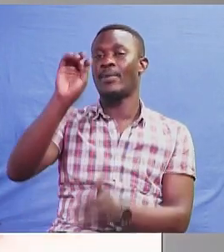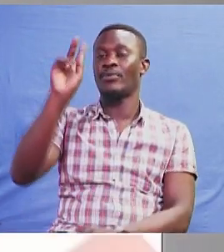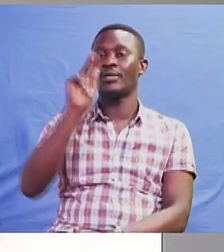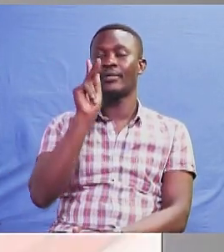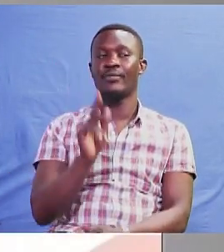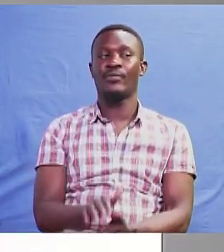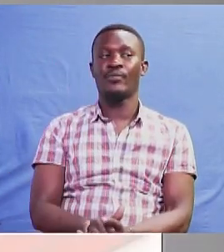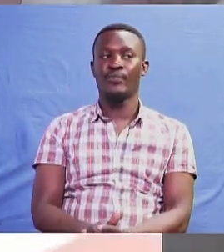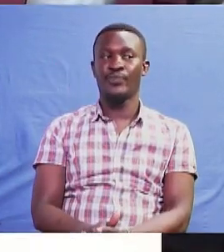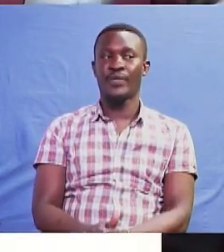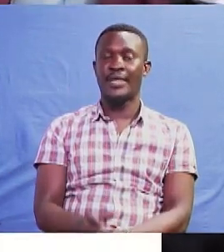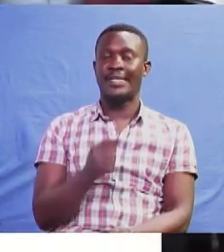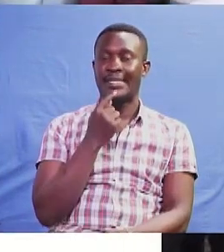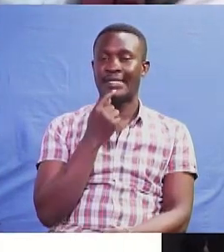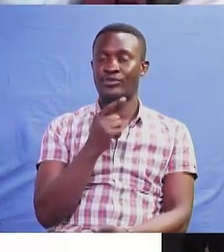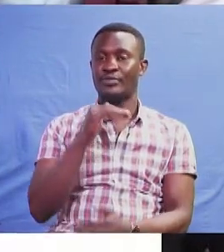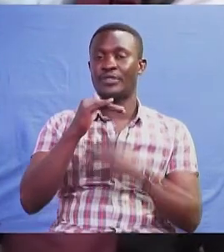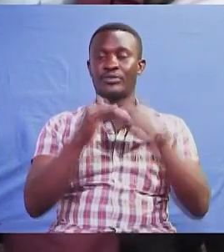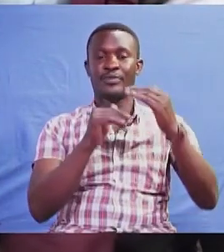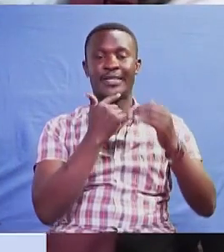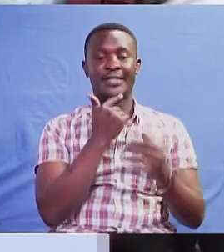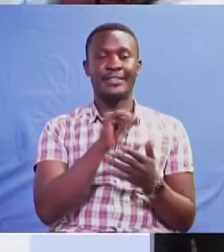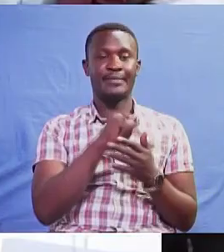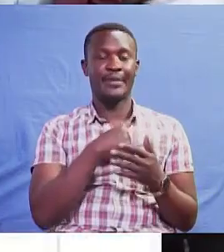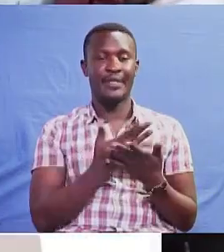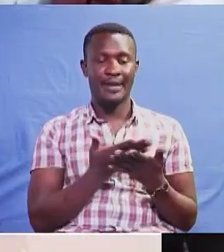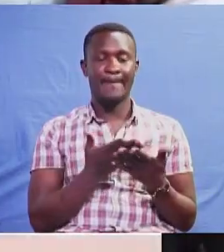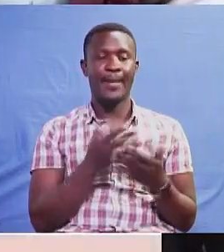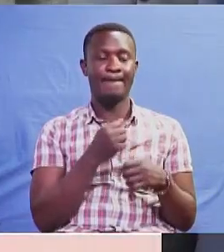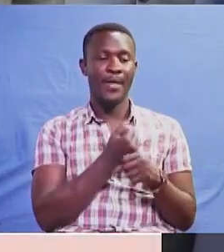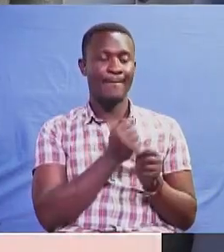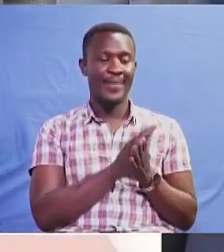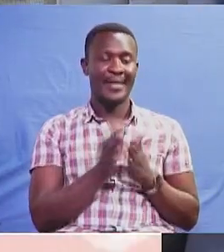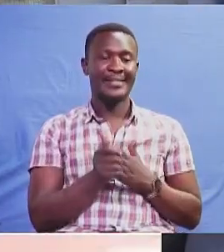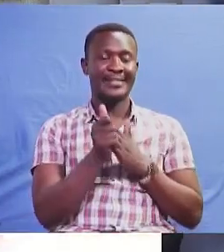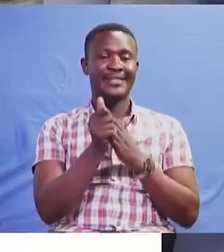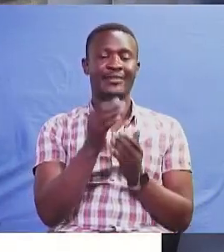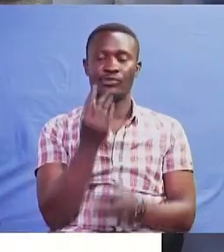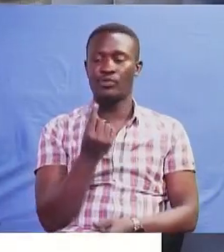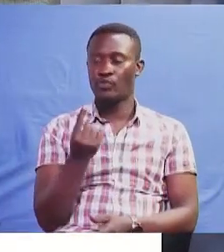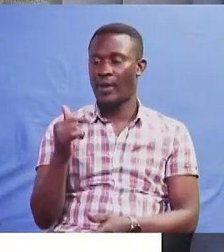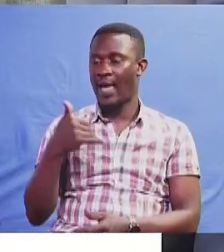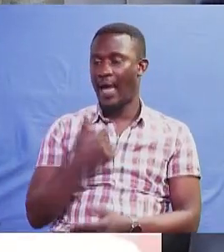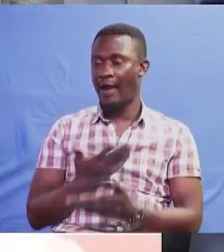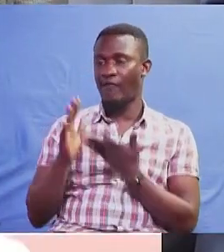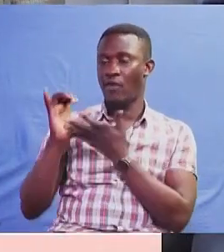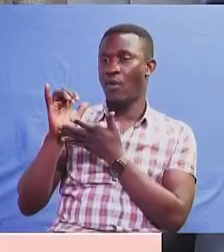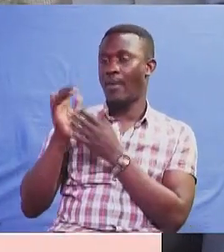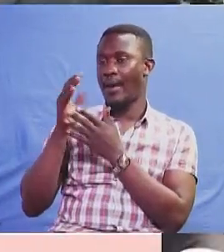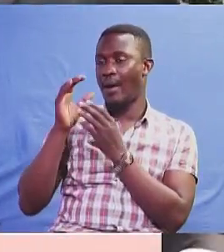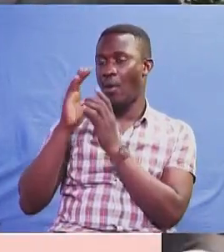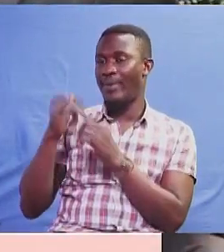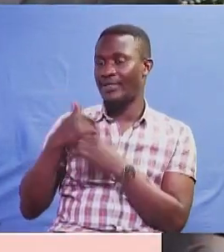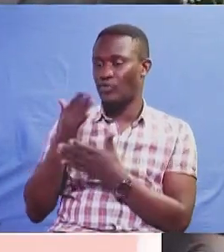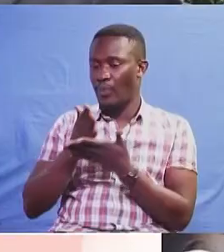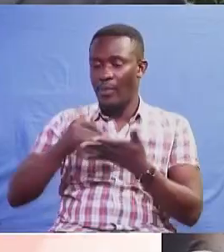Kenya. Wamekashifu hatua hiyo wakisema imeratibiwa na viongozi wachache walio na nia ya kugawanya eneo